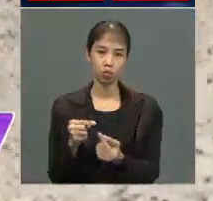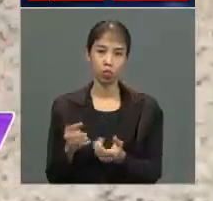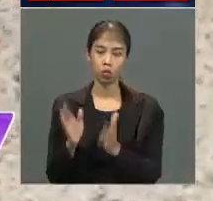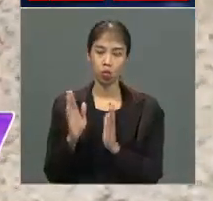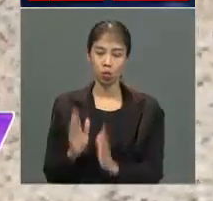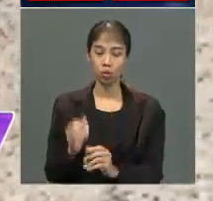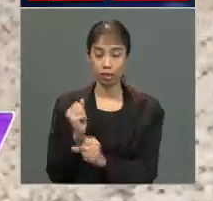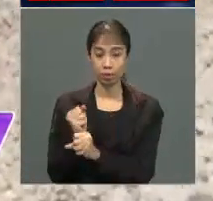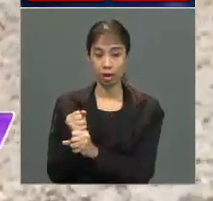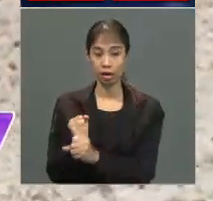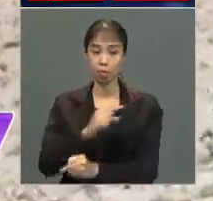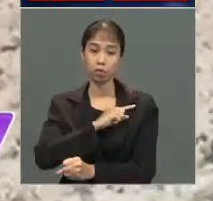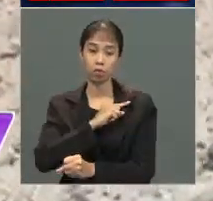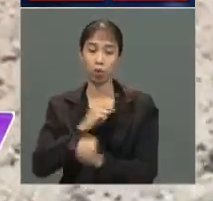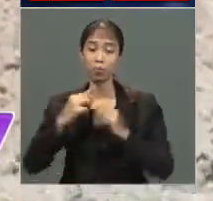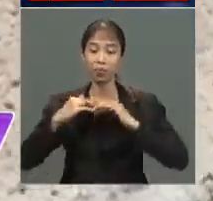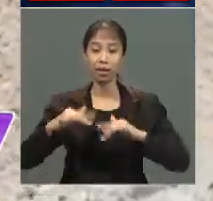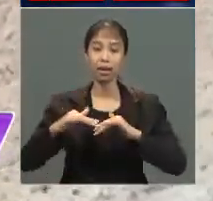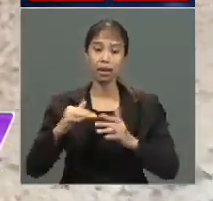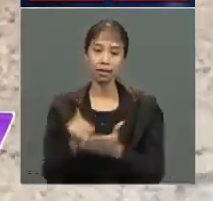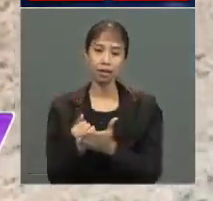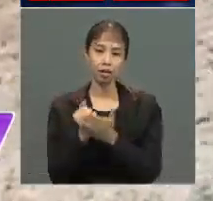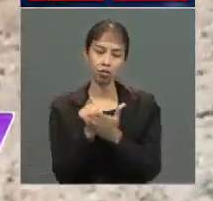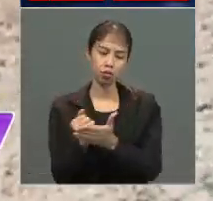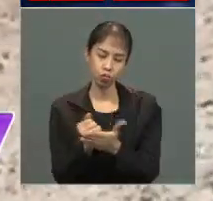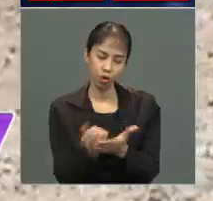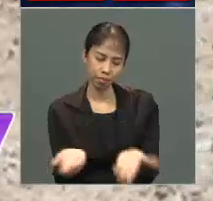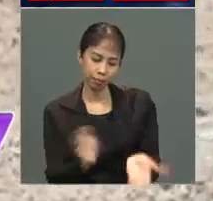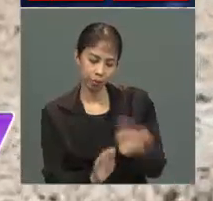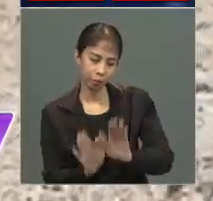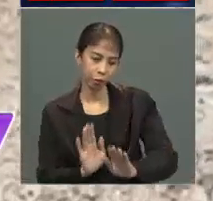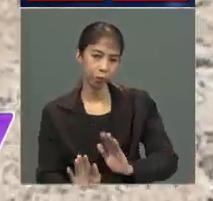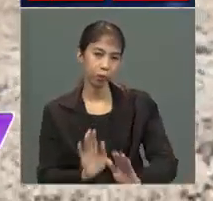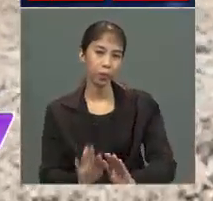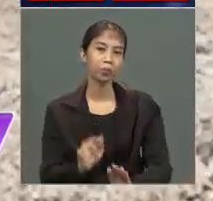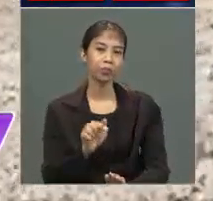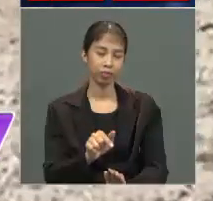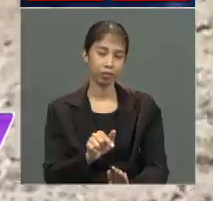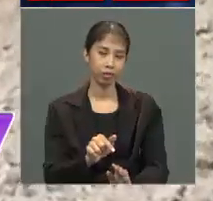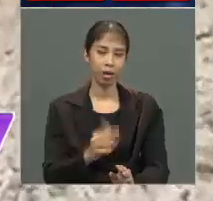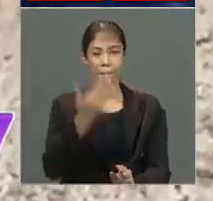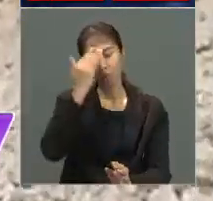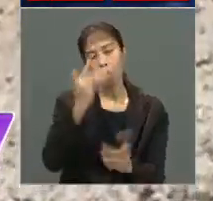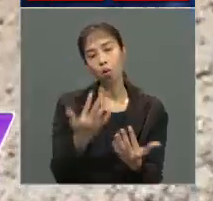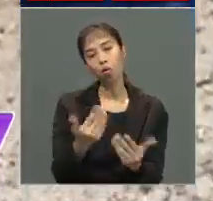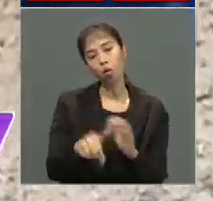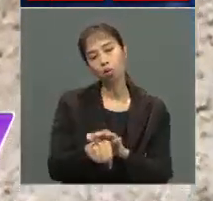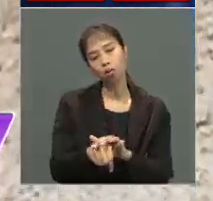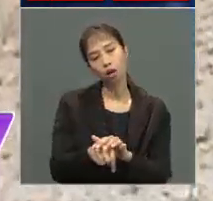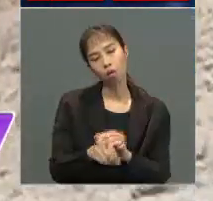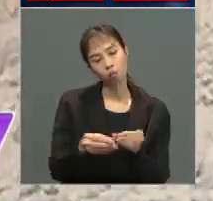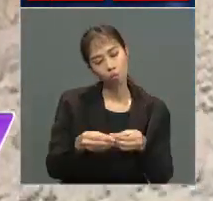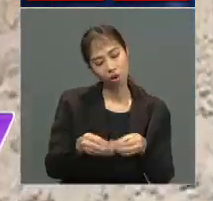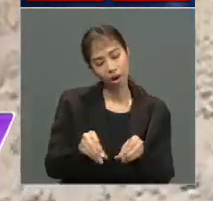และชายฝั่งก็ฝังกลบไข่เต่าให้คงสภาพเดิมเพื่อไม่ให้เป็นการรบกวนกระบวนการฟักไข่เต่าภายในหลุมนะ